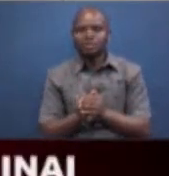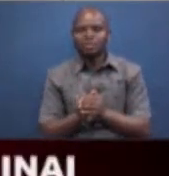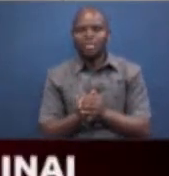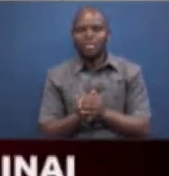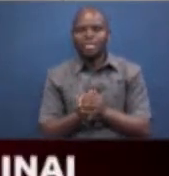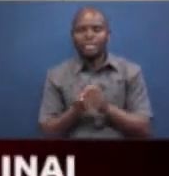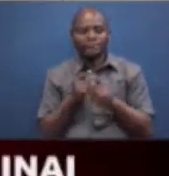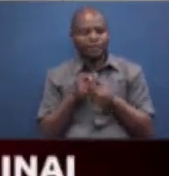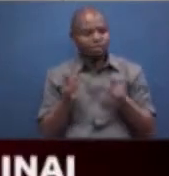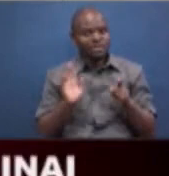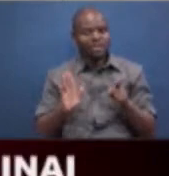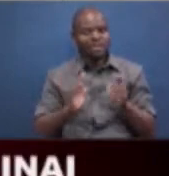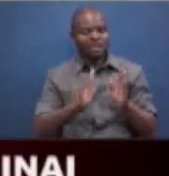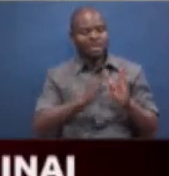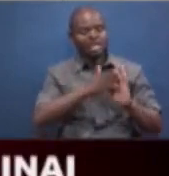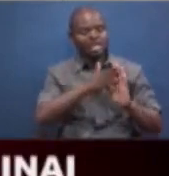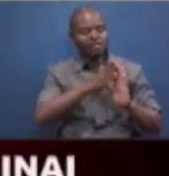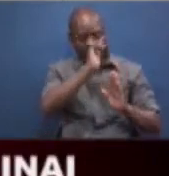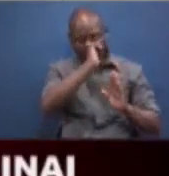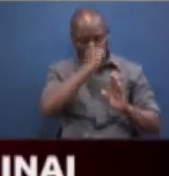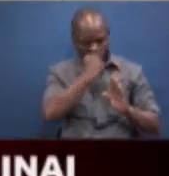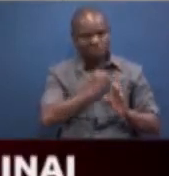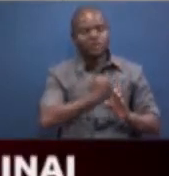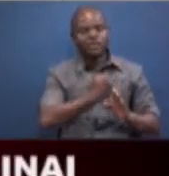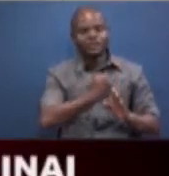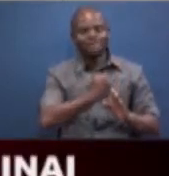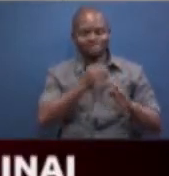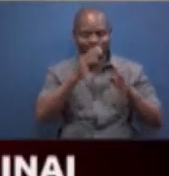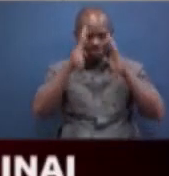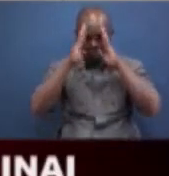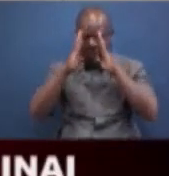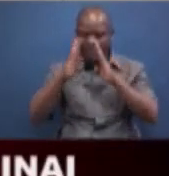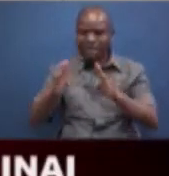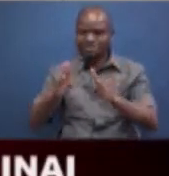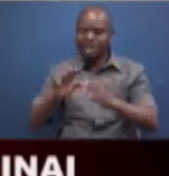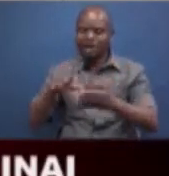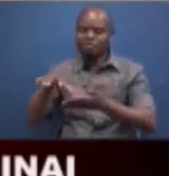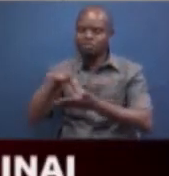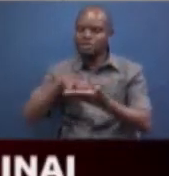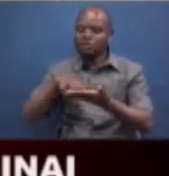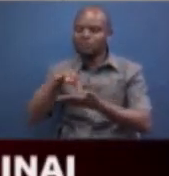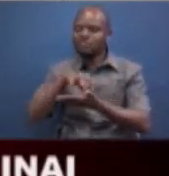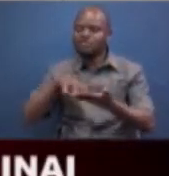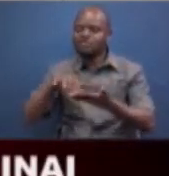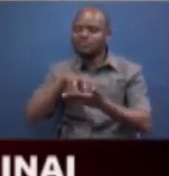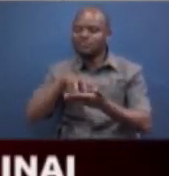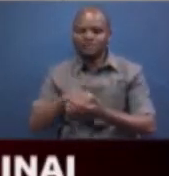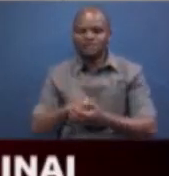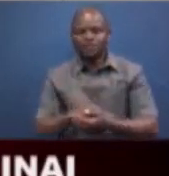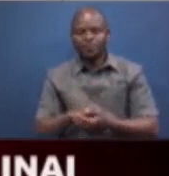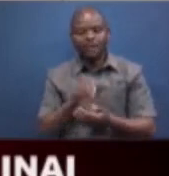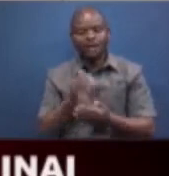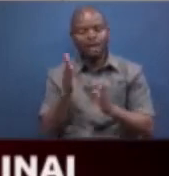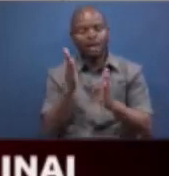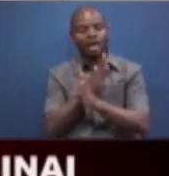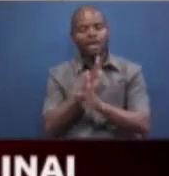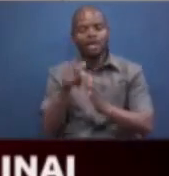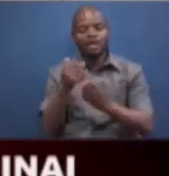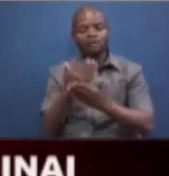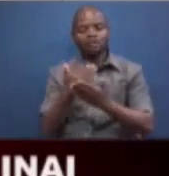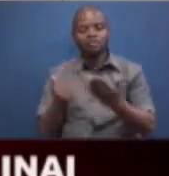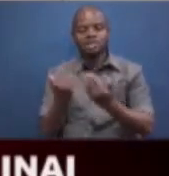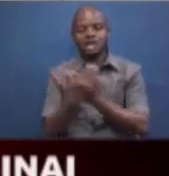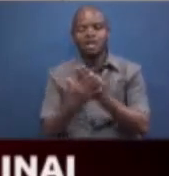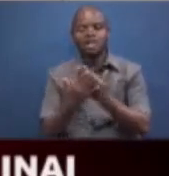Kinyume chake huwa chanzo cha chuki, uhasama, mchafuko na vurugu. Hali hiyo